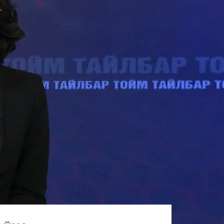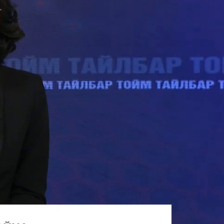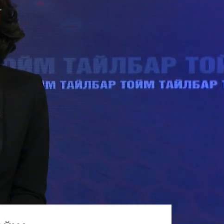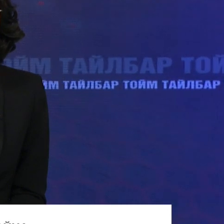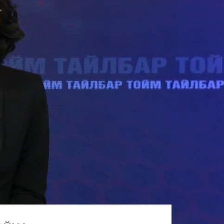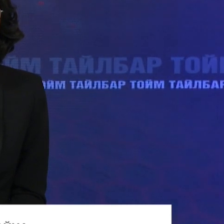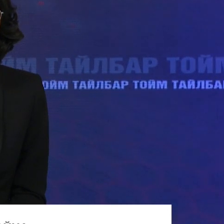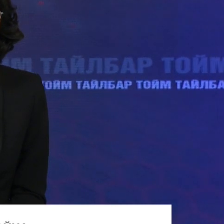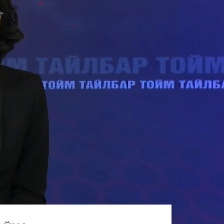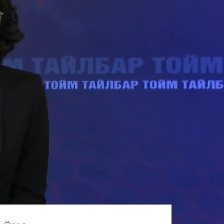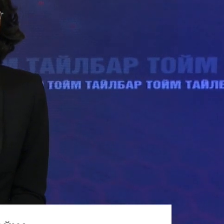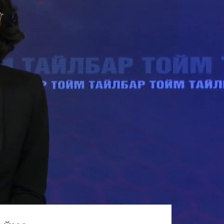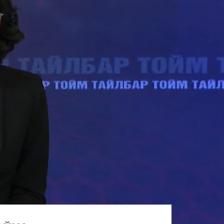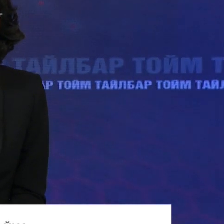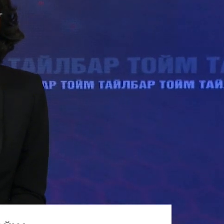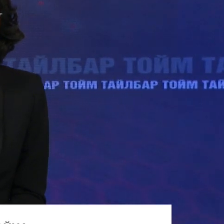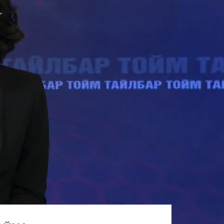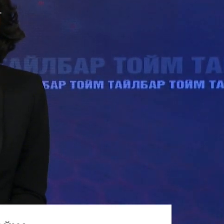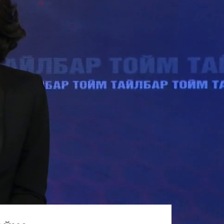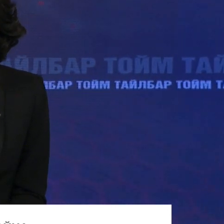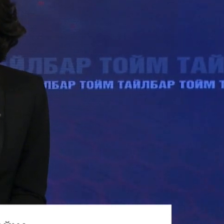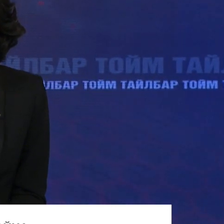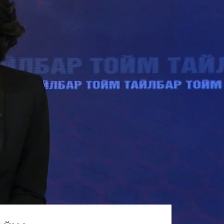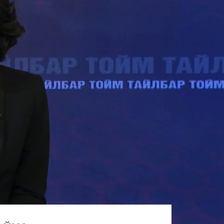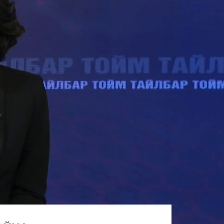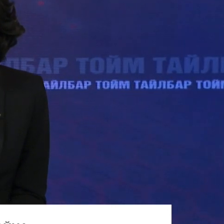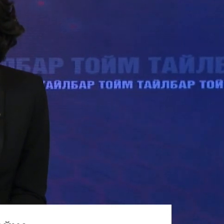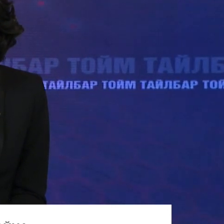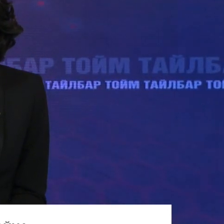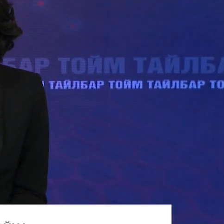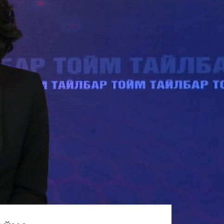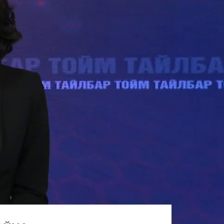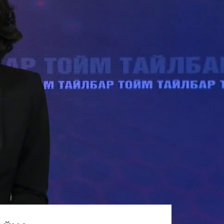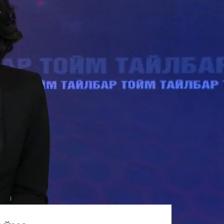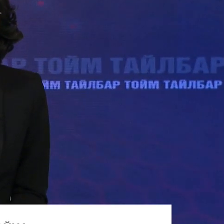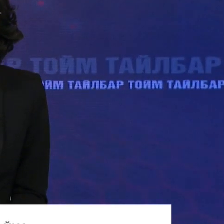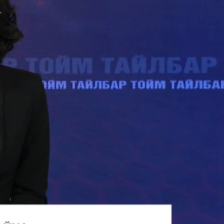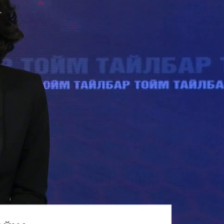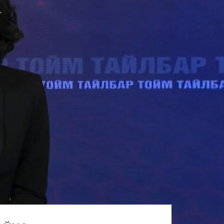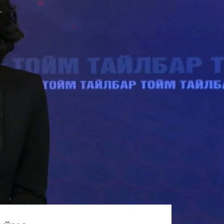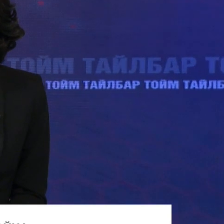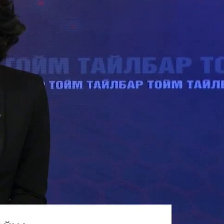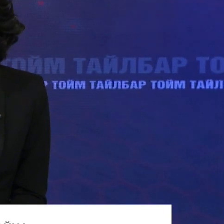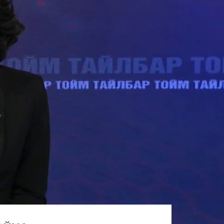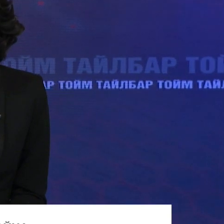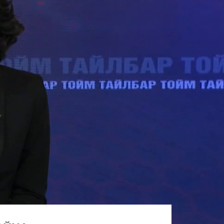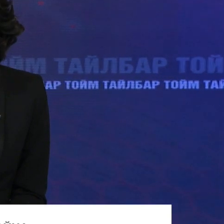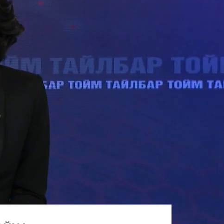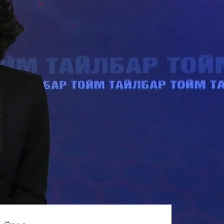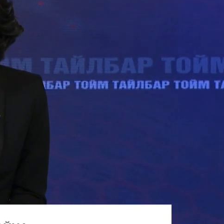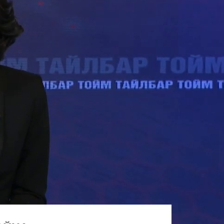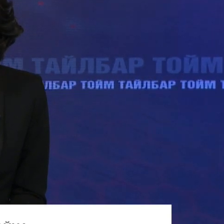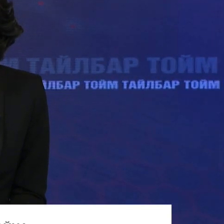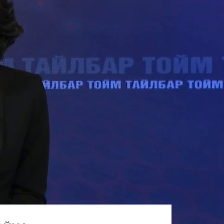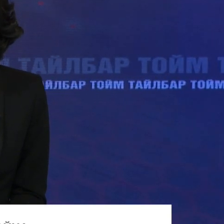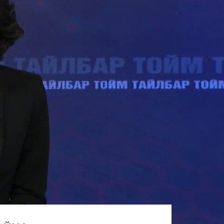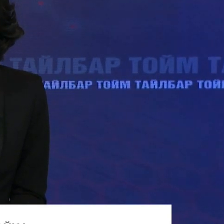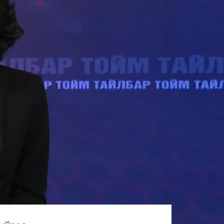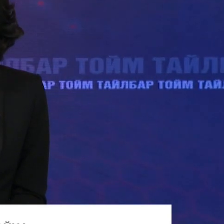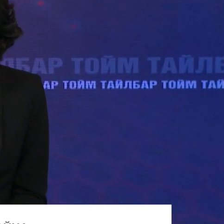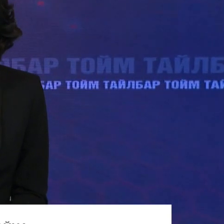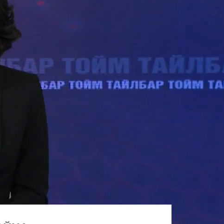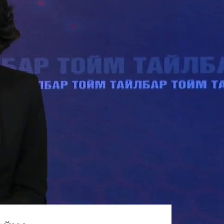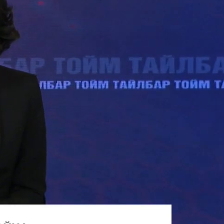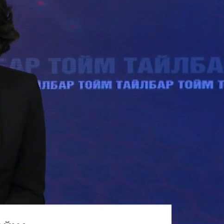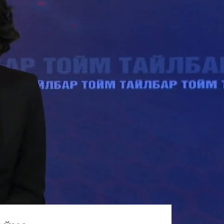мандалд нээлттэй бондын 1.5 их найт төгрөг 10-р сард төлөгдөхөр байгаа бол самурай бондын 725 тэрбум төгрөгийг 12-р сард төлөхөр